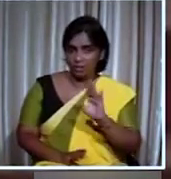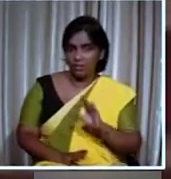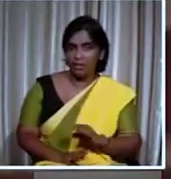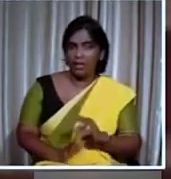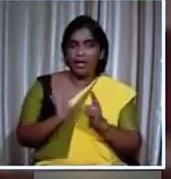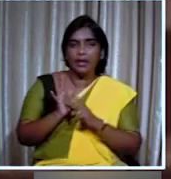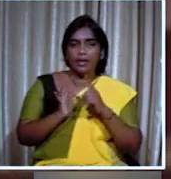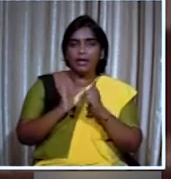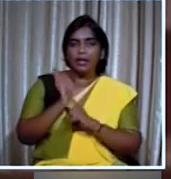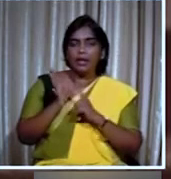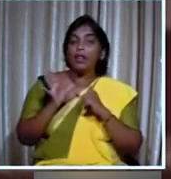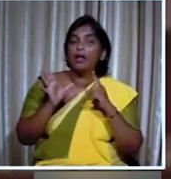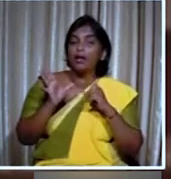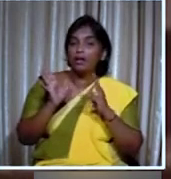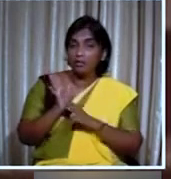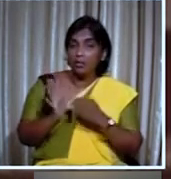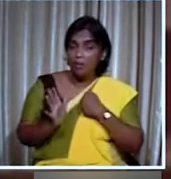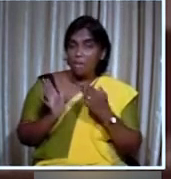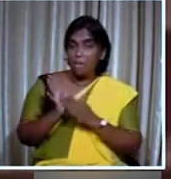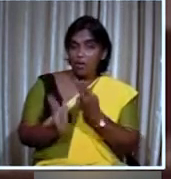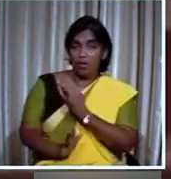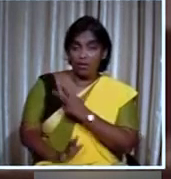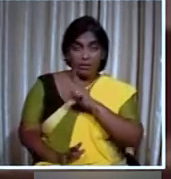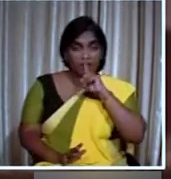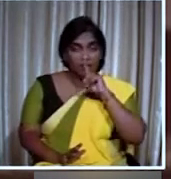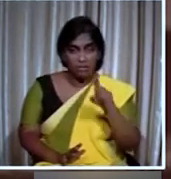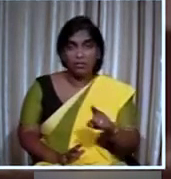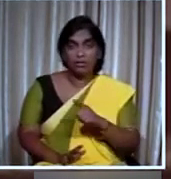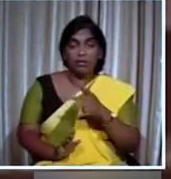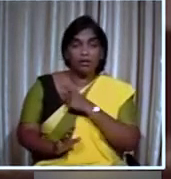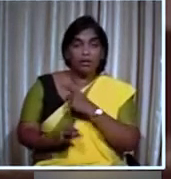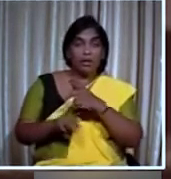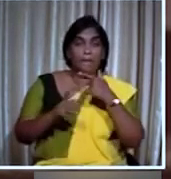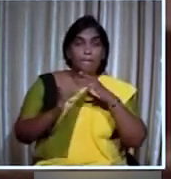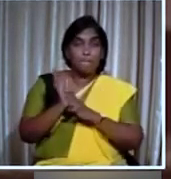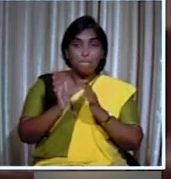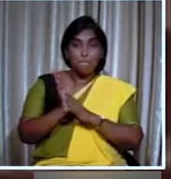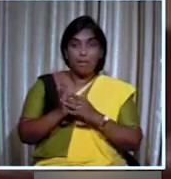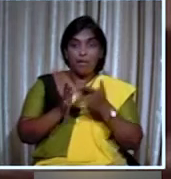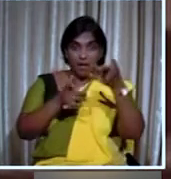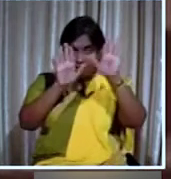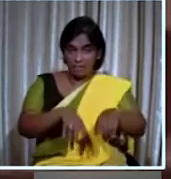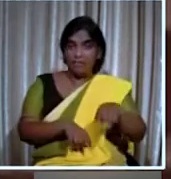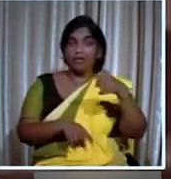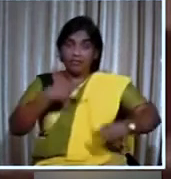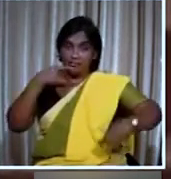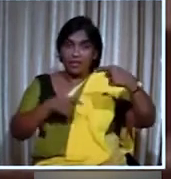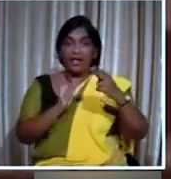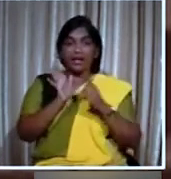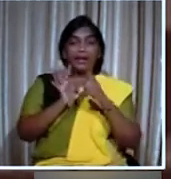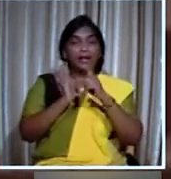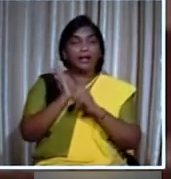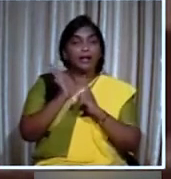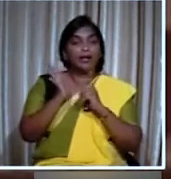නිලන්ත ජයවර්ධන ගැන මමයි මනුෂයයි කියනකොට විවාද රාමු මහින්දානන්ද මැතිතුමා මෙතන ඉන්නවා නිලන්ත ජයවර්ධන